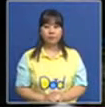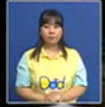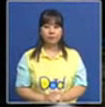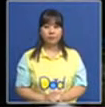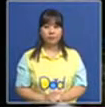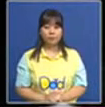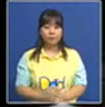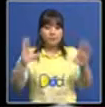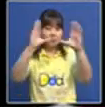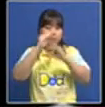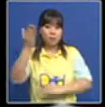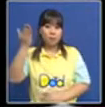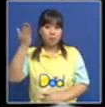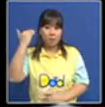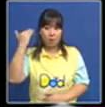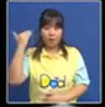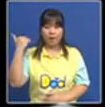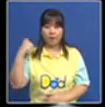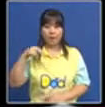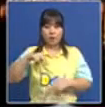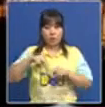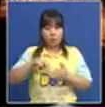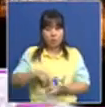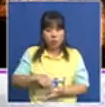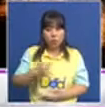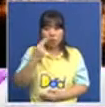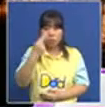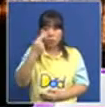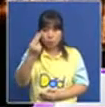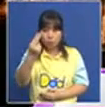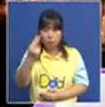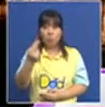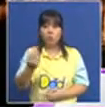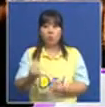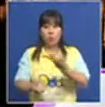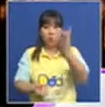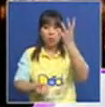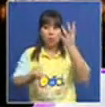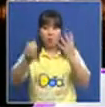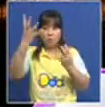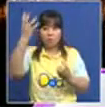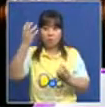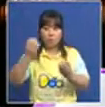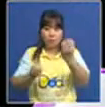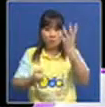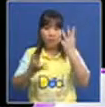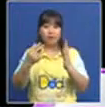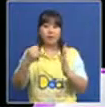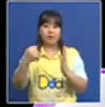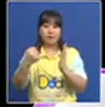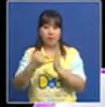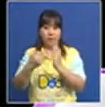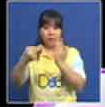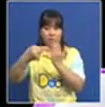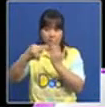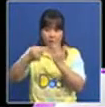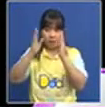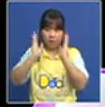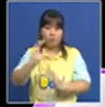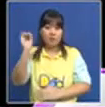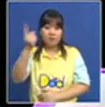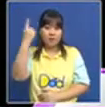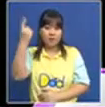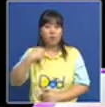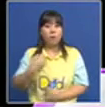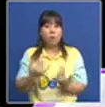ย้อนกลับไปเมื่อคืนนี้นะคะที่จุดชมบั้งไฟพญานาคตำบลบ้านท่าม่วงอำเภอรัตนวาปีจังหวัดหนองคายนักท่องเที่ยวที่มาร